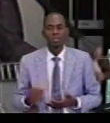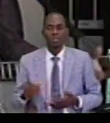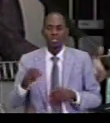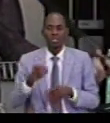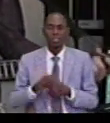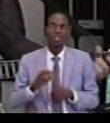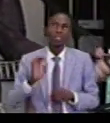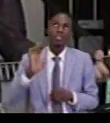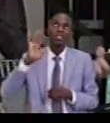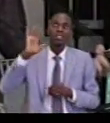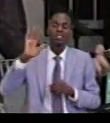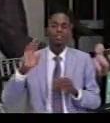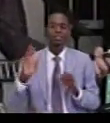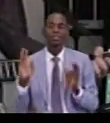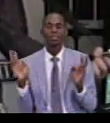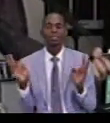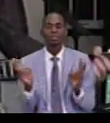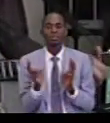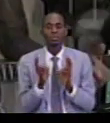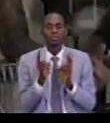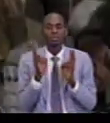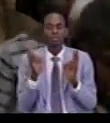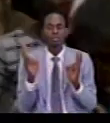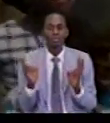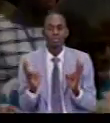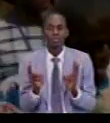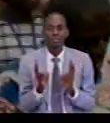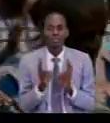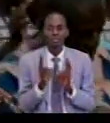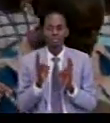à Jésus notre roi.